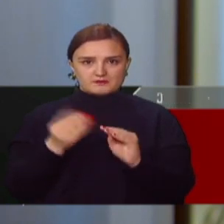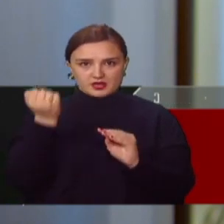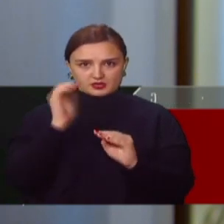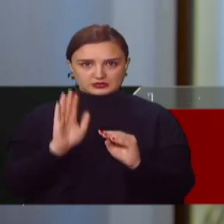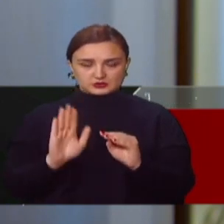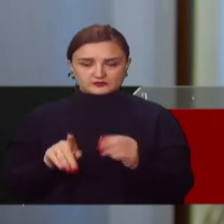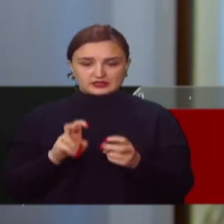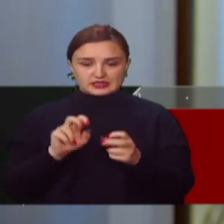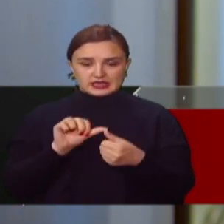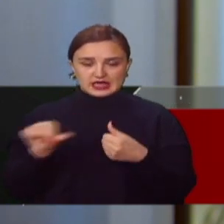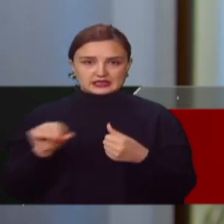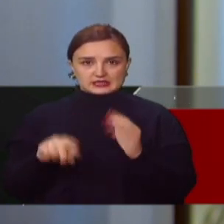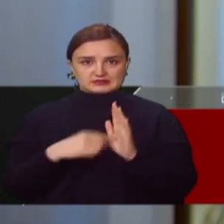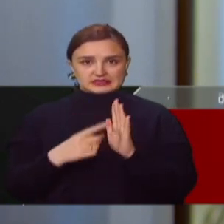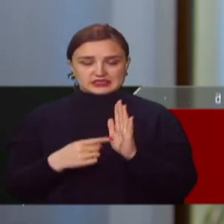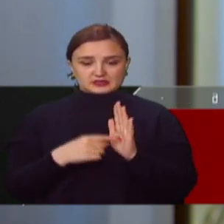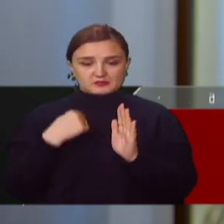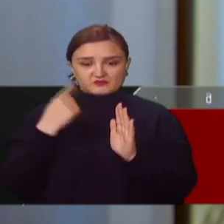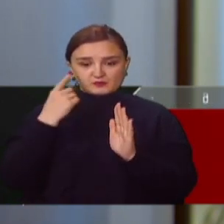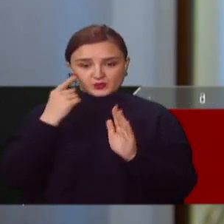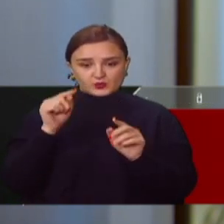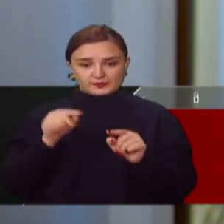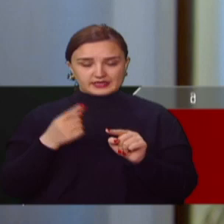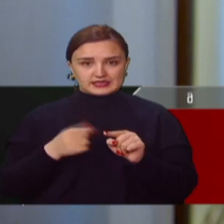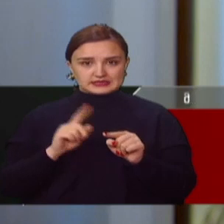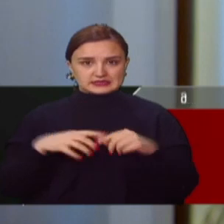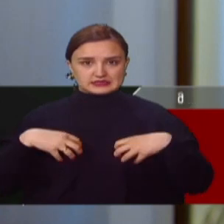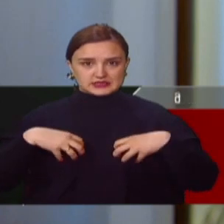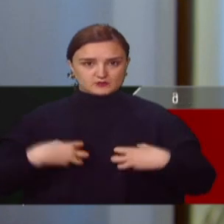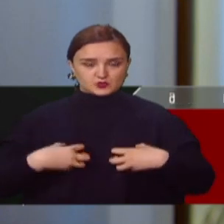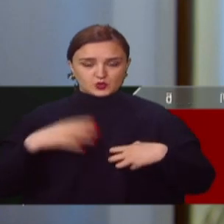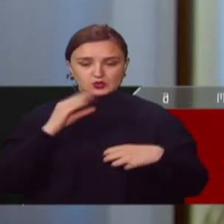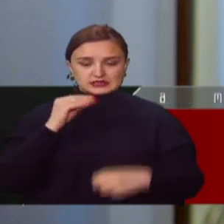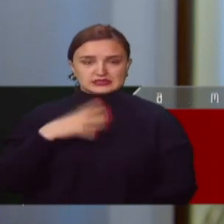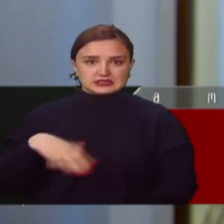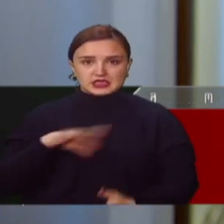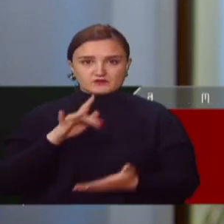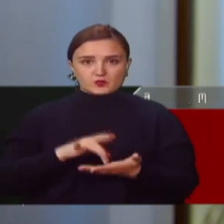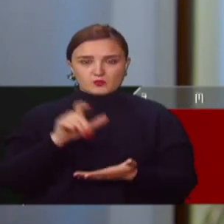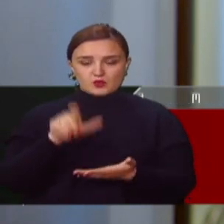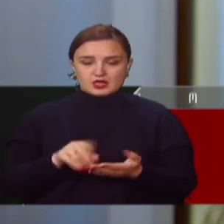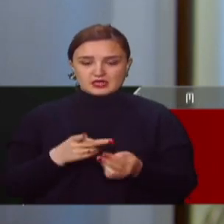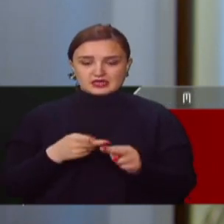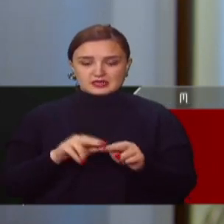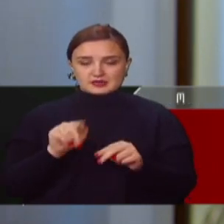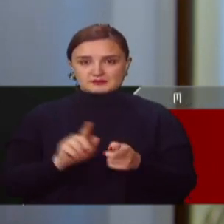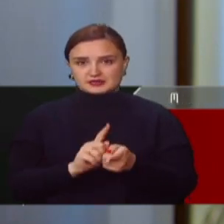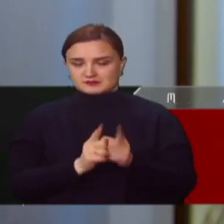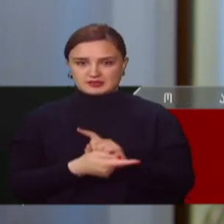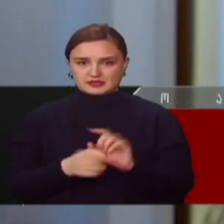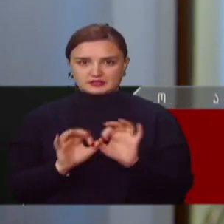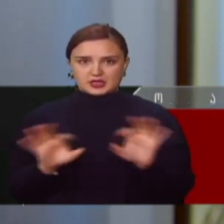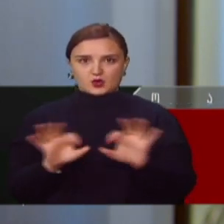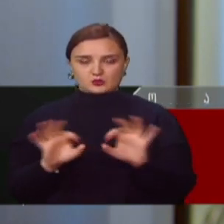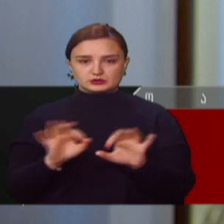ამ, ასე ვთქვათ, საკითხისა. ამიტომ ვფიქრობ, რომ ეს არის ძალიან სამწუხარო. Როდესაც საქართველოს მოქალაქეს იმის მაგივრად, რომ დაუშვათ